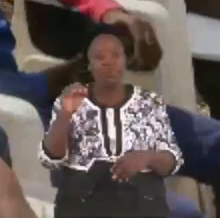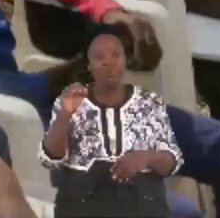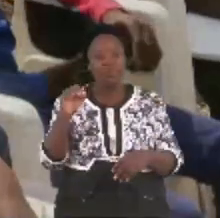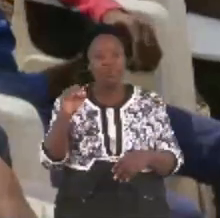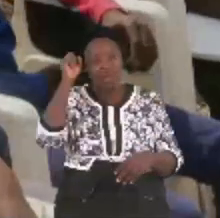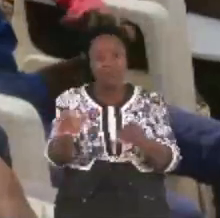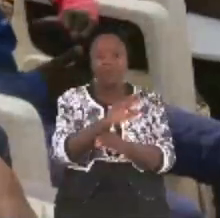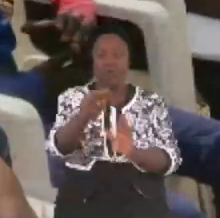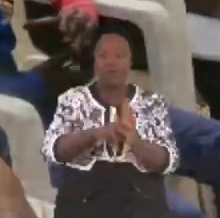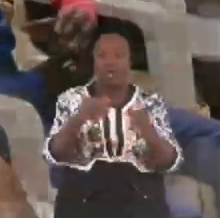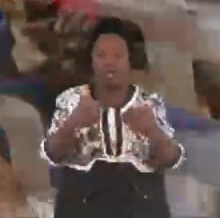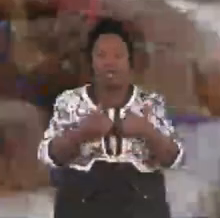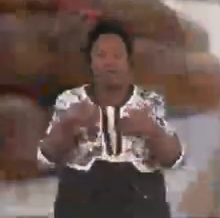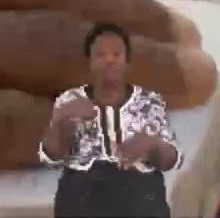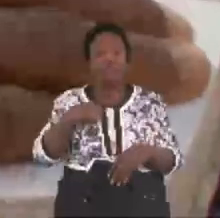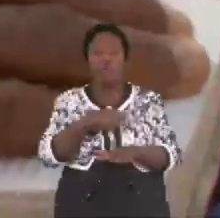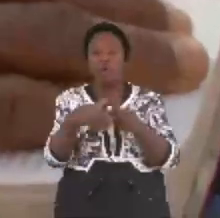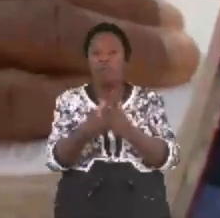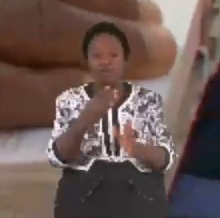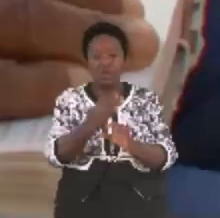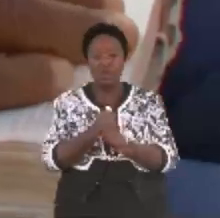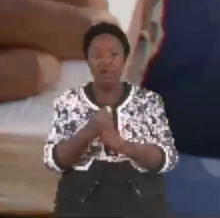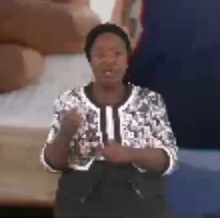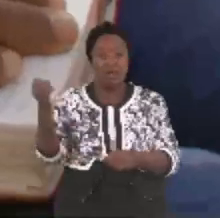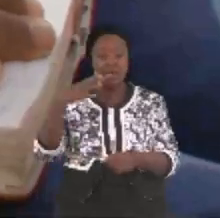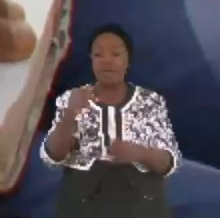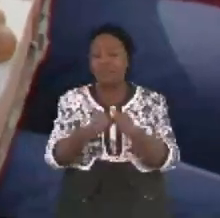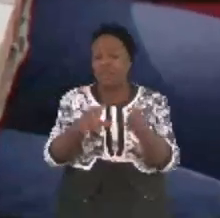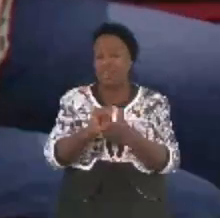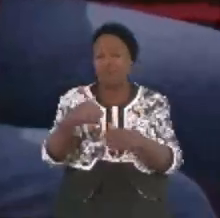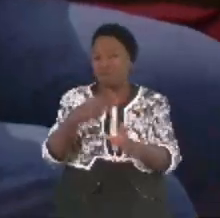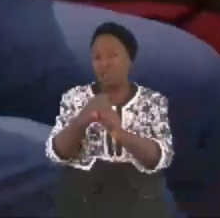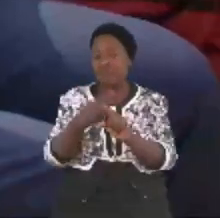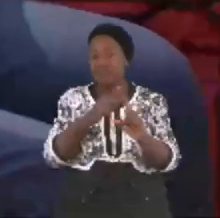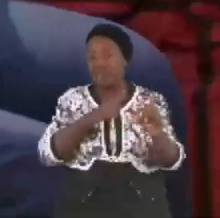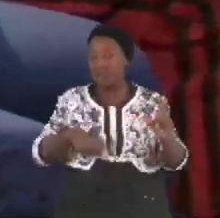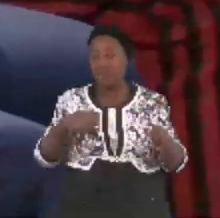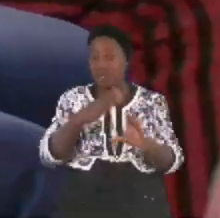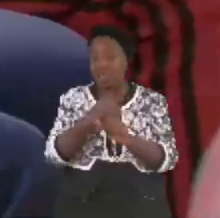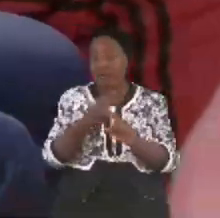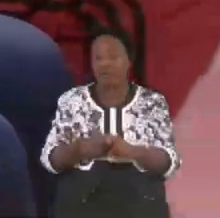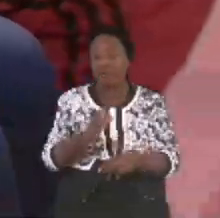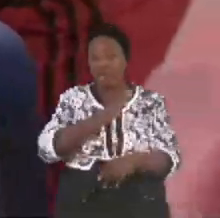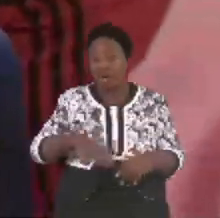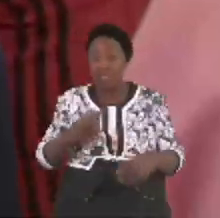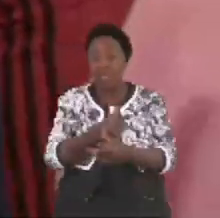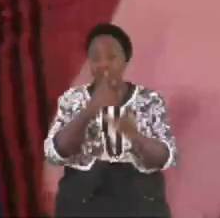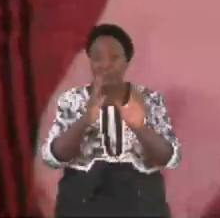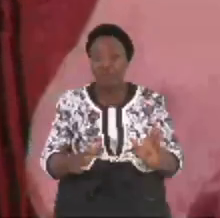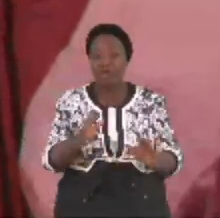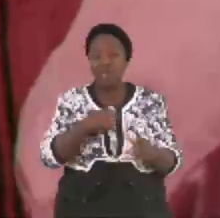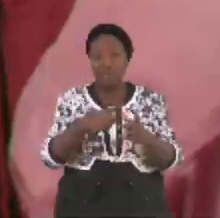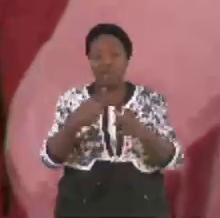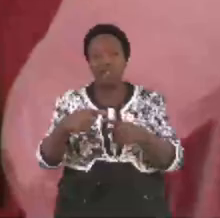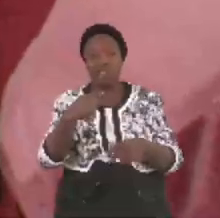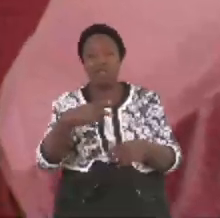grâce pour grâce. Tout ce que nous recevons du Seigneur, nous recevons de Christ, le libérateur. Et il dit,